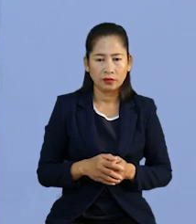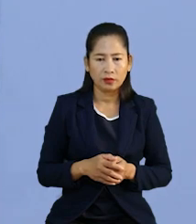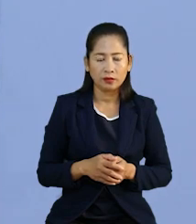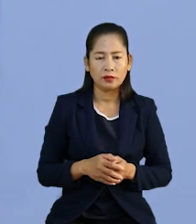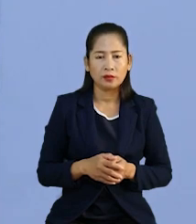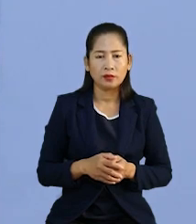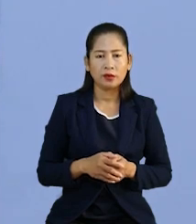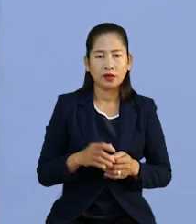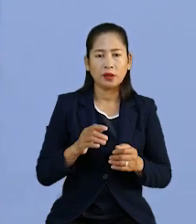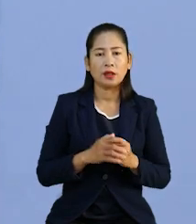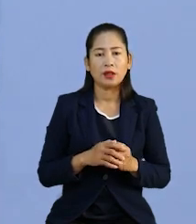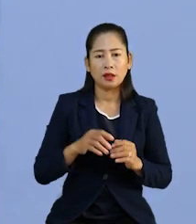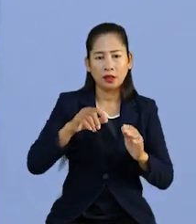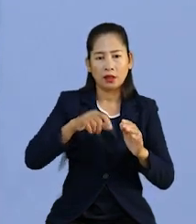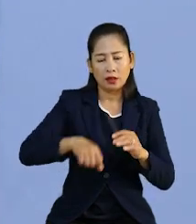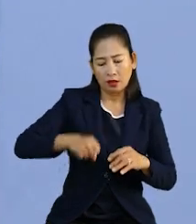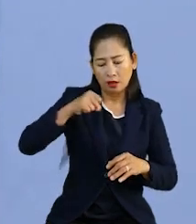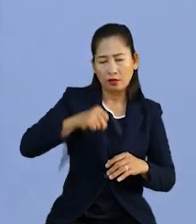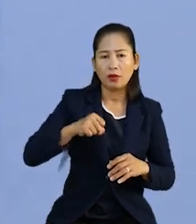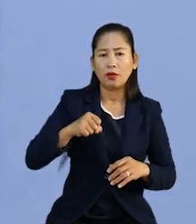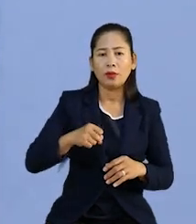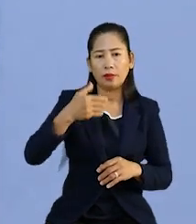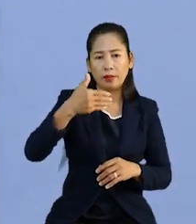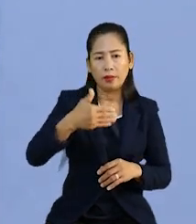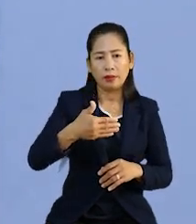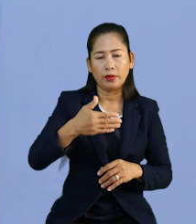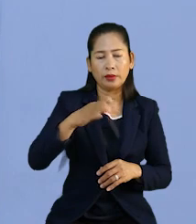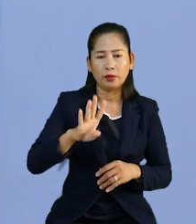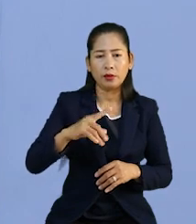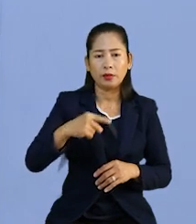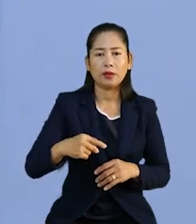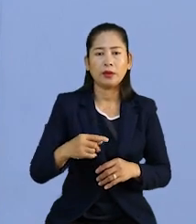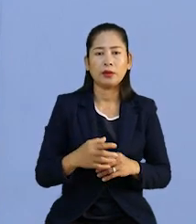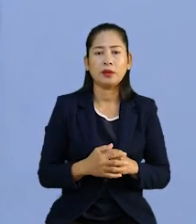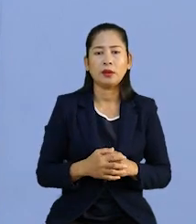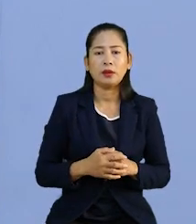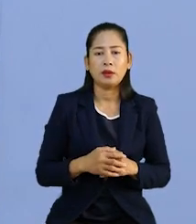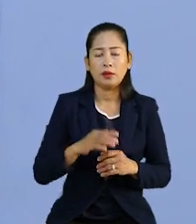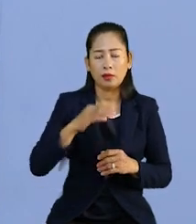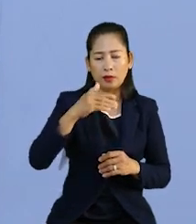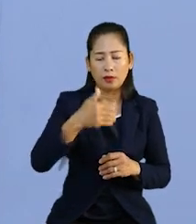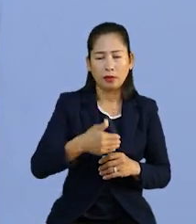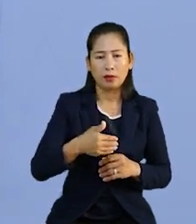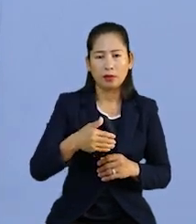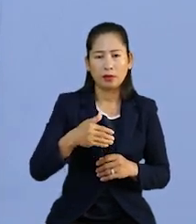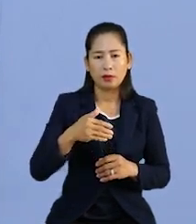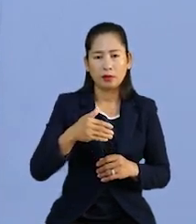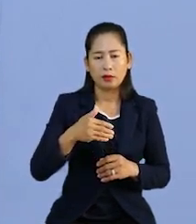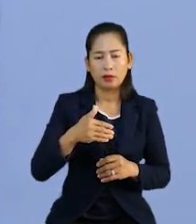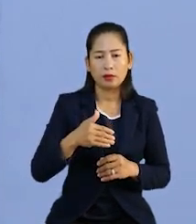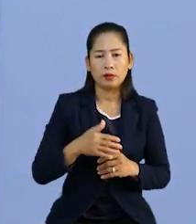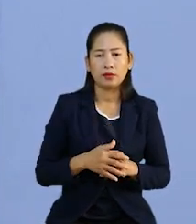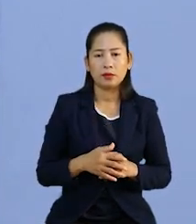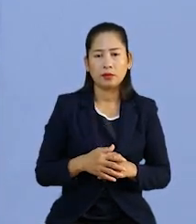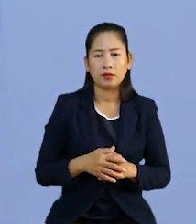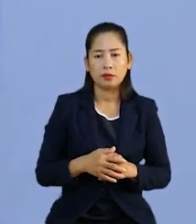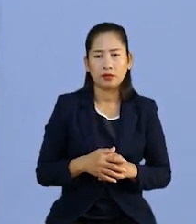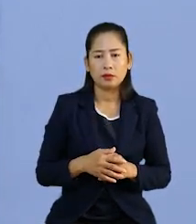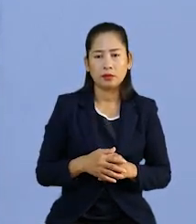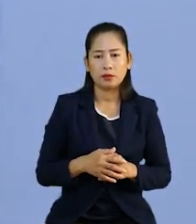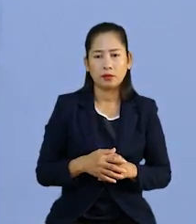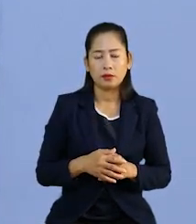lấy cả bột dương mạnh cứ phạm buôn mơn buôn phoạn chẳng phạm buôn mơn dương từ xây phạm buôn nơi không tốn tụng